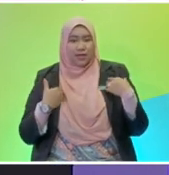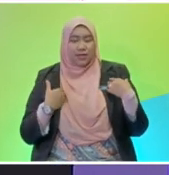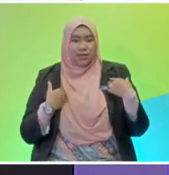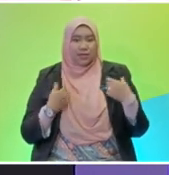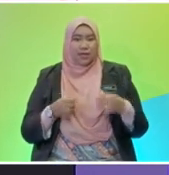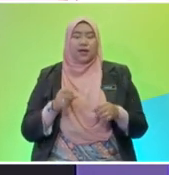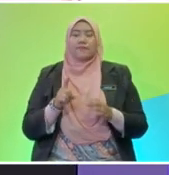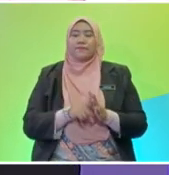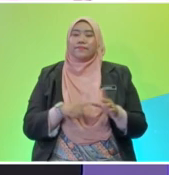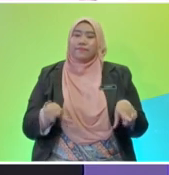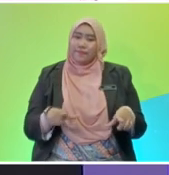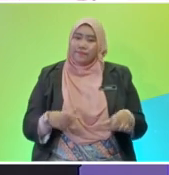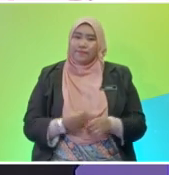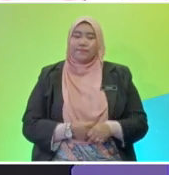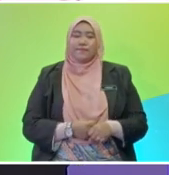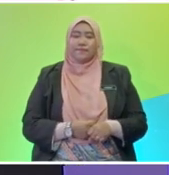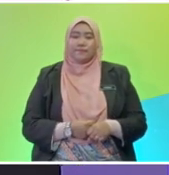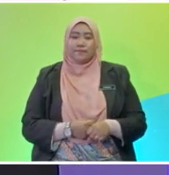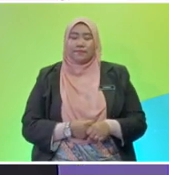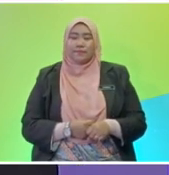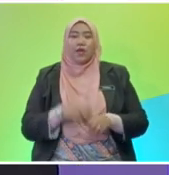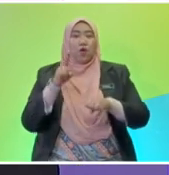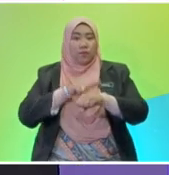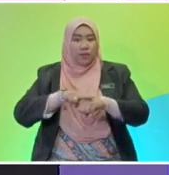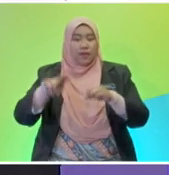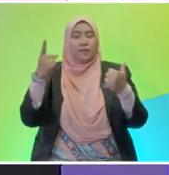pada masa lapang hobi yang pertama